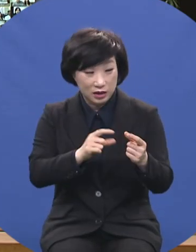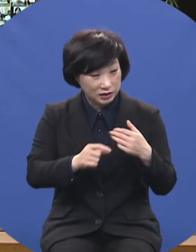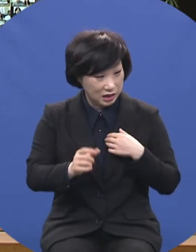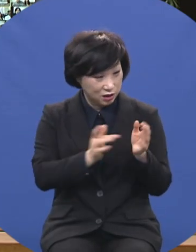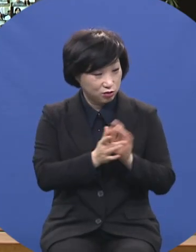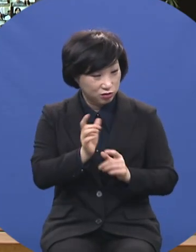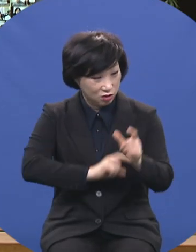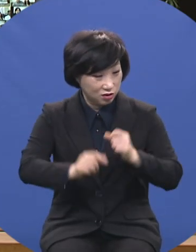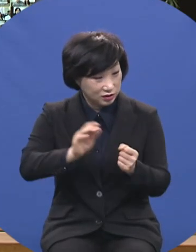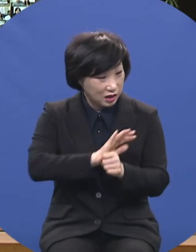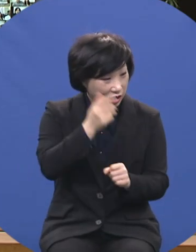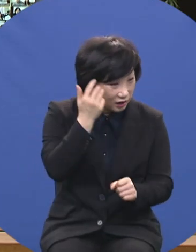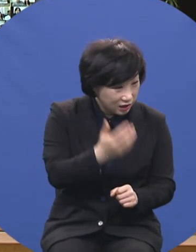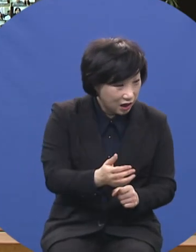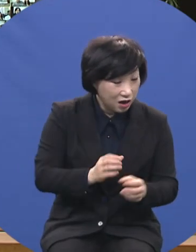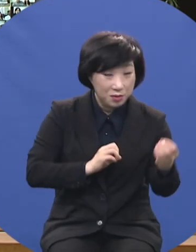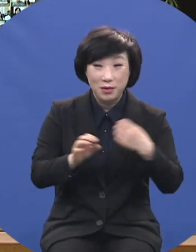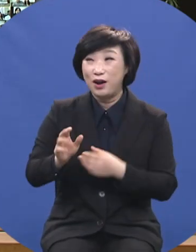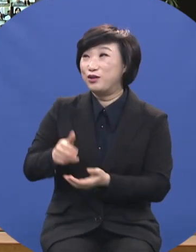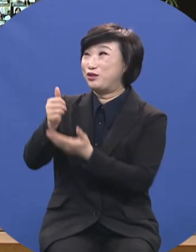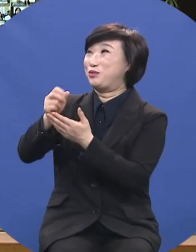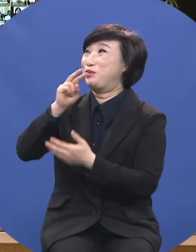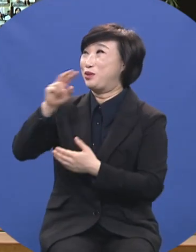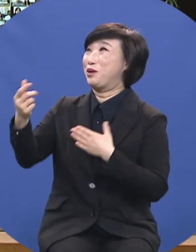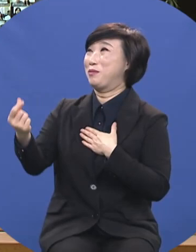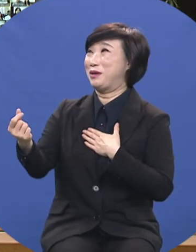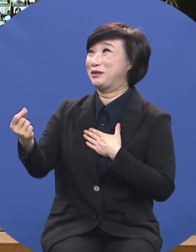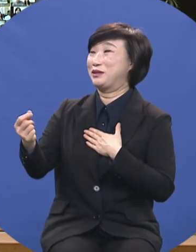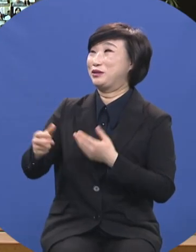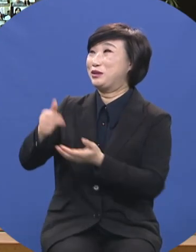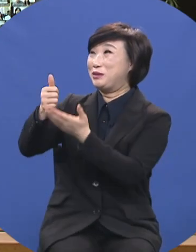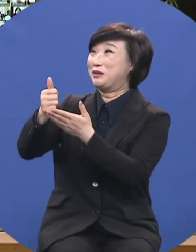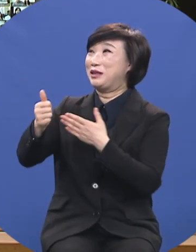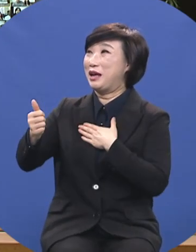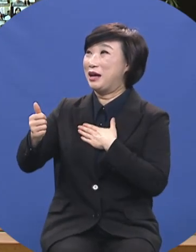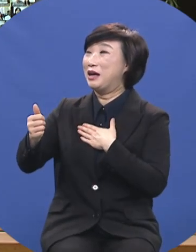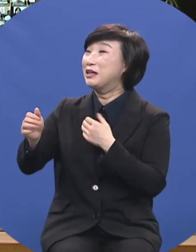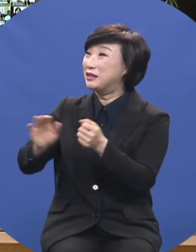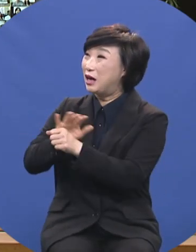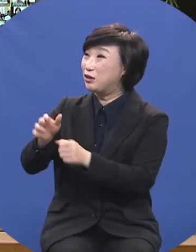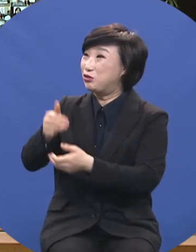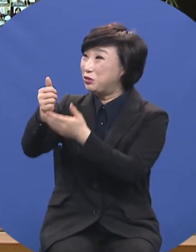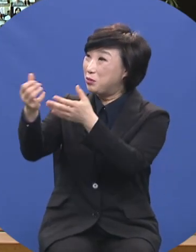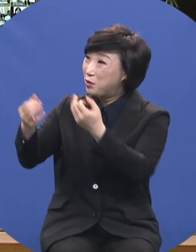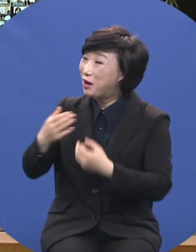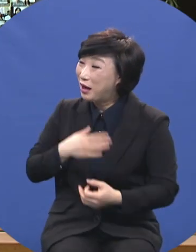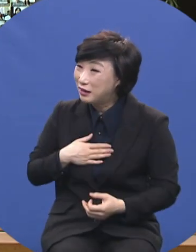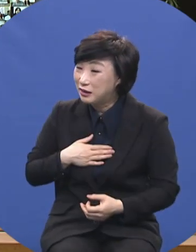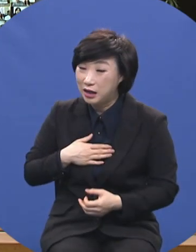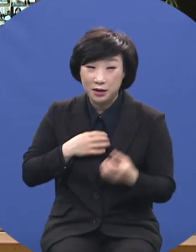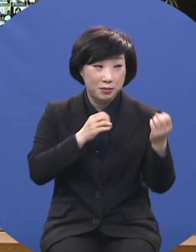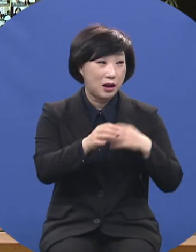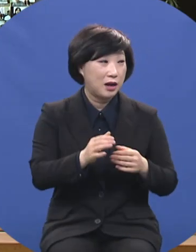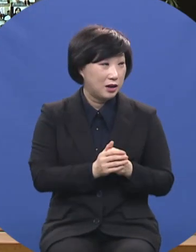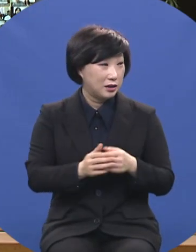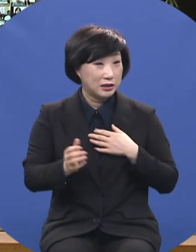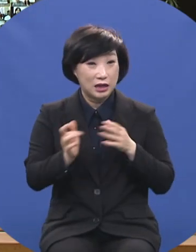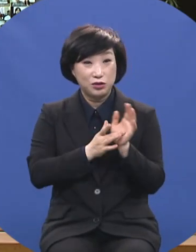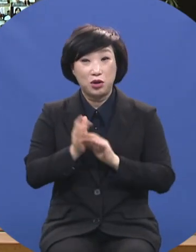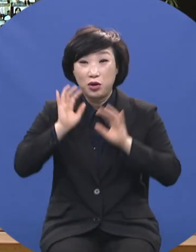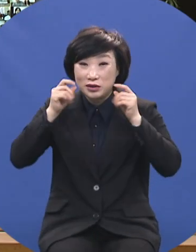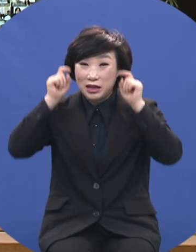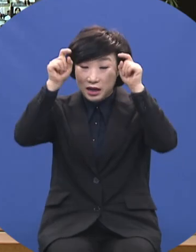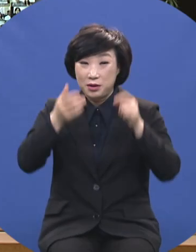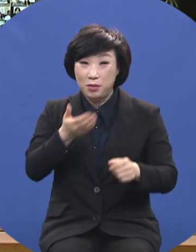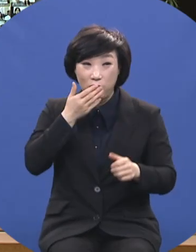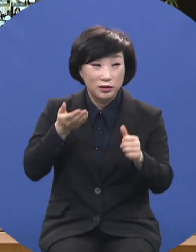그러하오이다. 내가 주를 사랑하는 줄 주께서 아시나이다. 가라사대 내 어린 양을 먹이라.